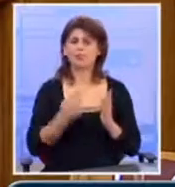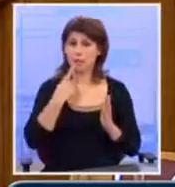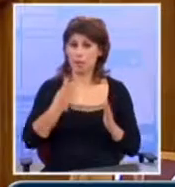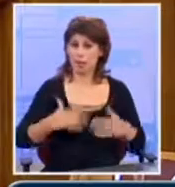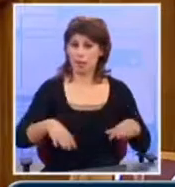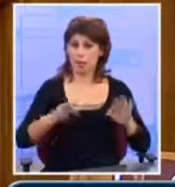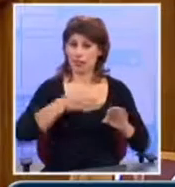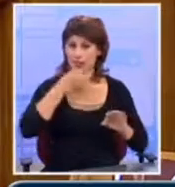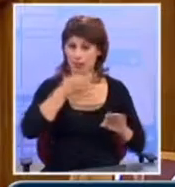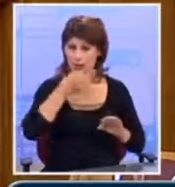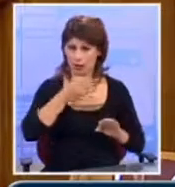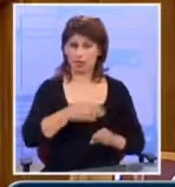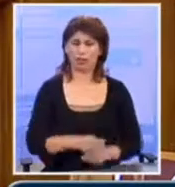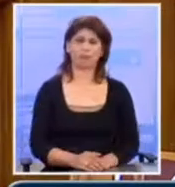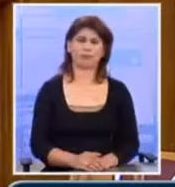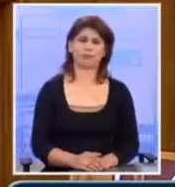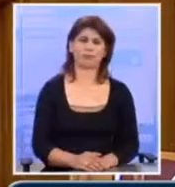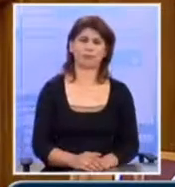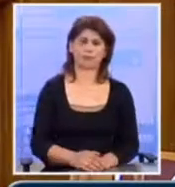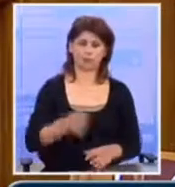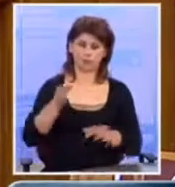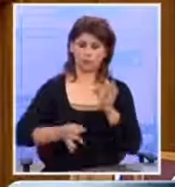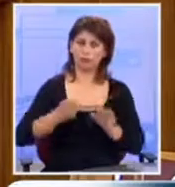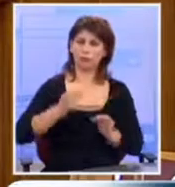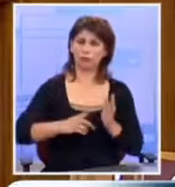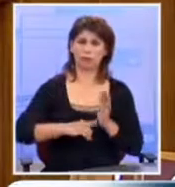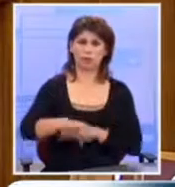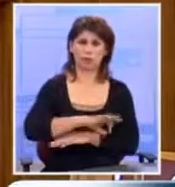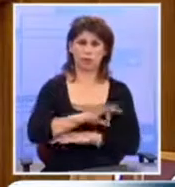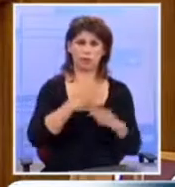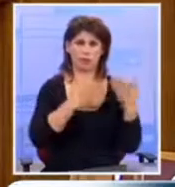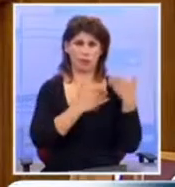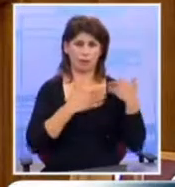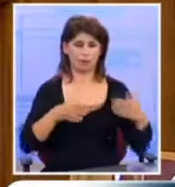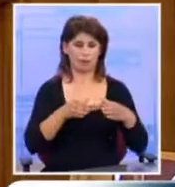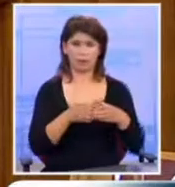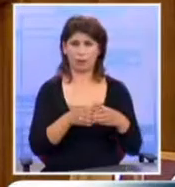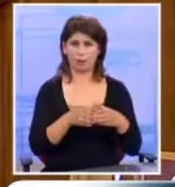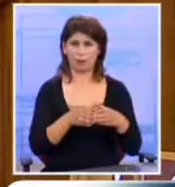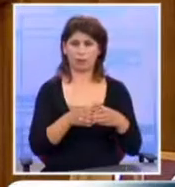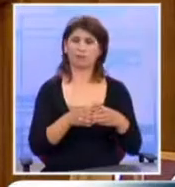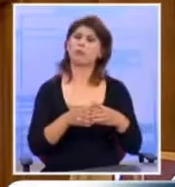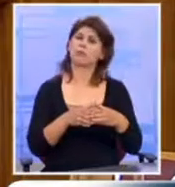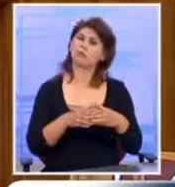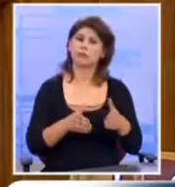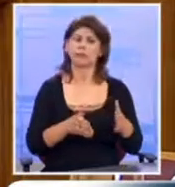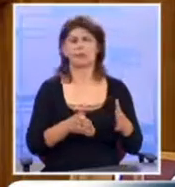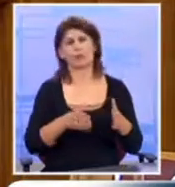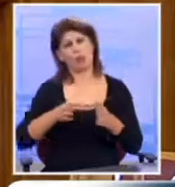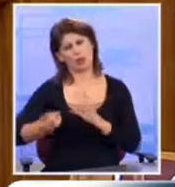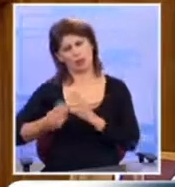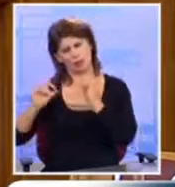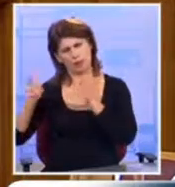αρχίζοντας την εισηγητική ομιλία μου ότι κατά τη συζήτηση του νομοσχεδίου στην αρμόδια επιτροπή από την πλευρά της